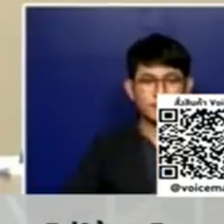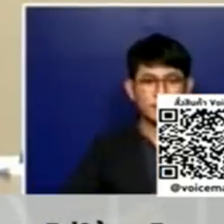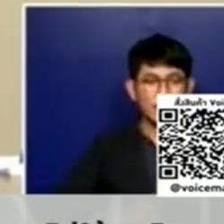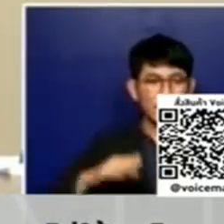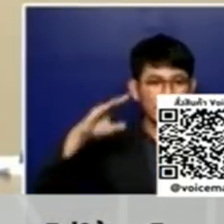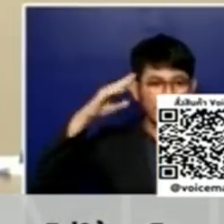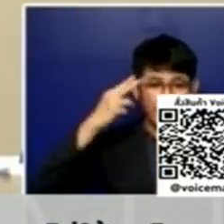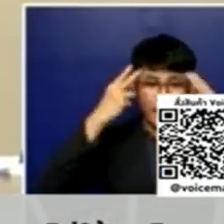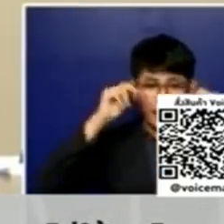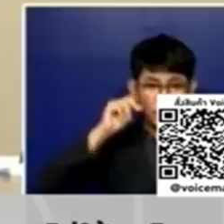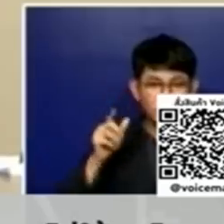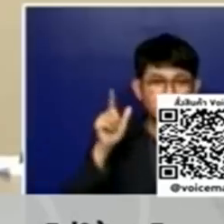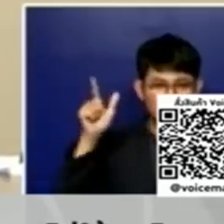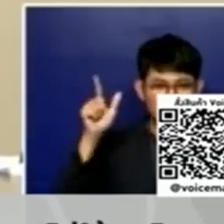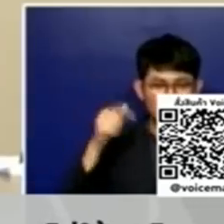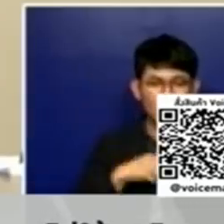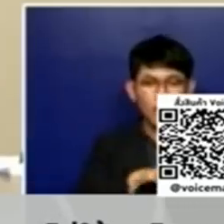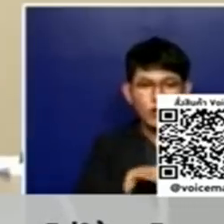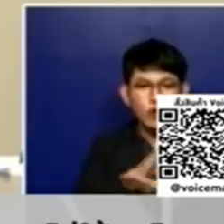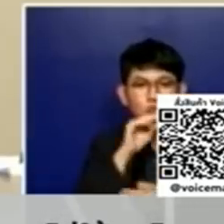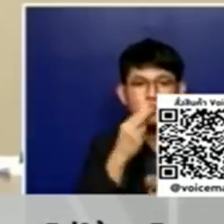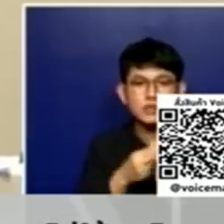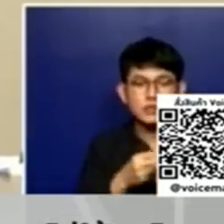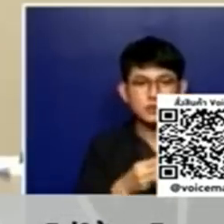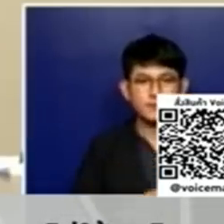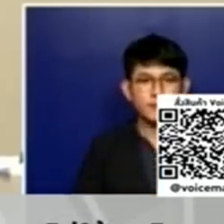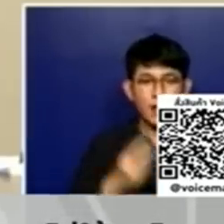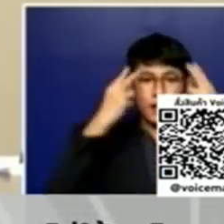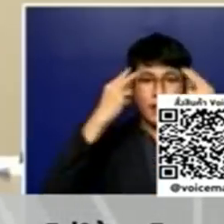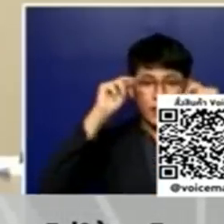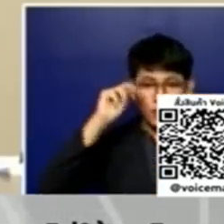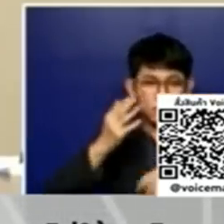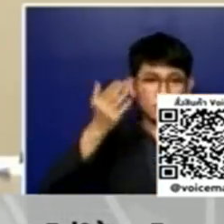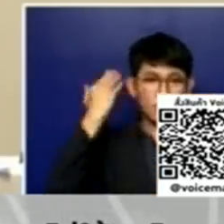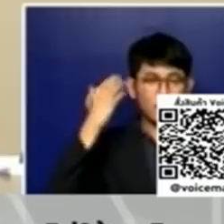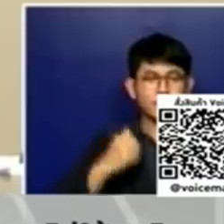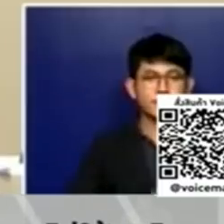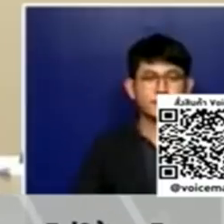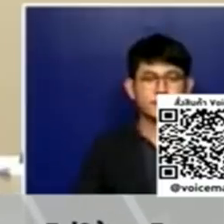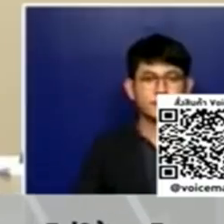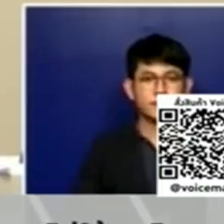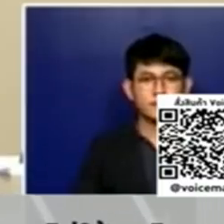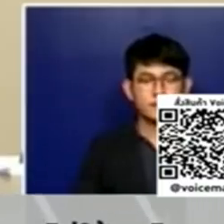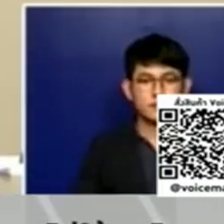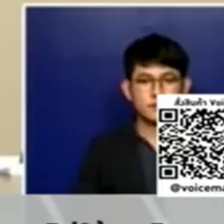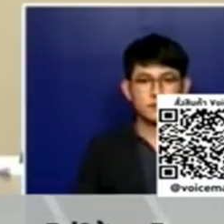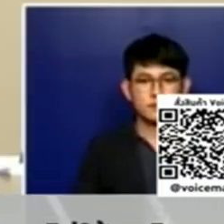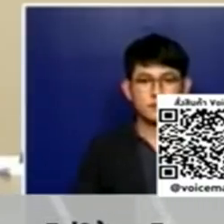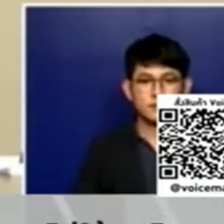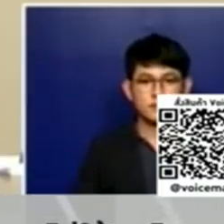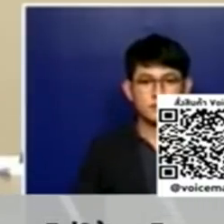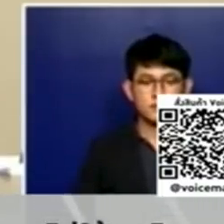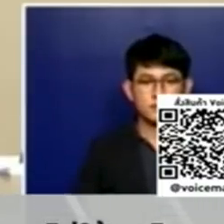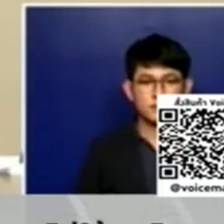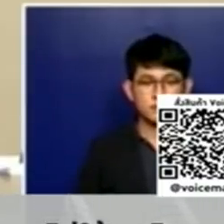พราะทราบเบื้องหลังนะฮะว่ามีคนในพรรคประชารัฐพยายามล็อบบี้ให้ผลคะแนนออกมาเป็นเช่นนี ้ และทราบทั้งหมดว่าเป็นใครบ้างและจะเ